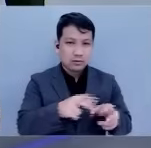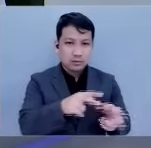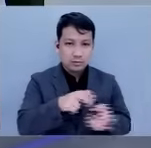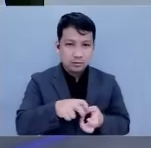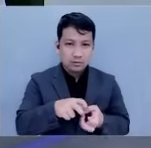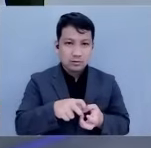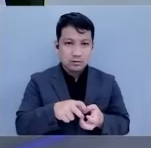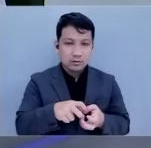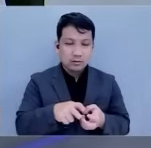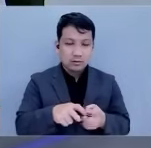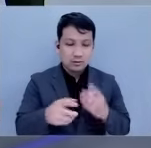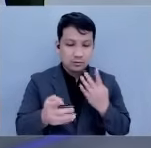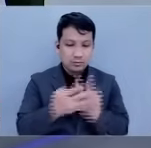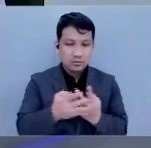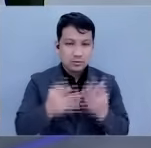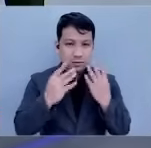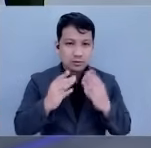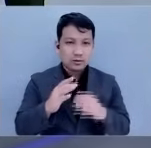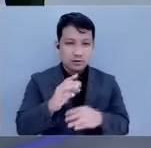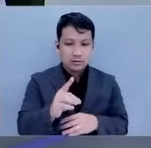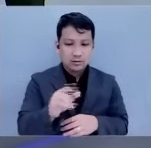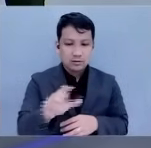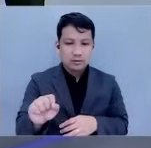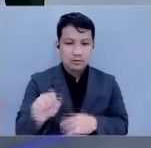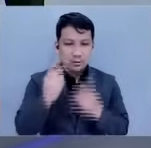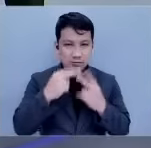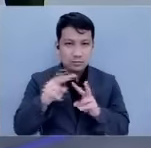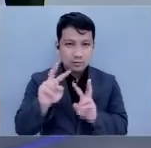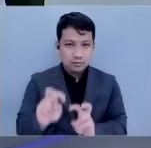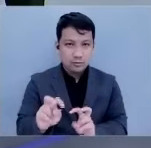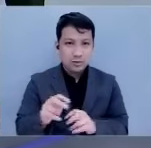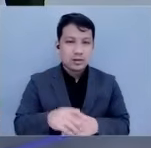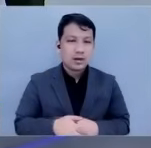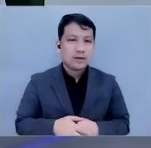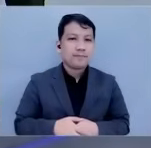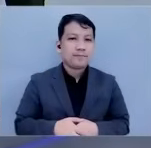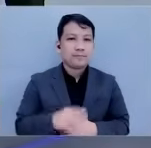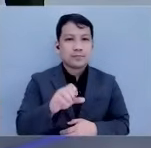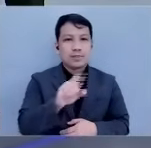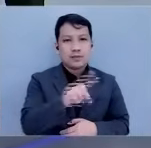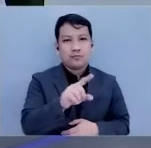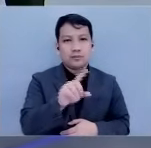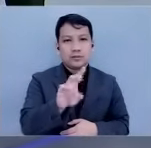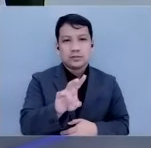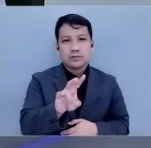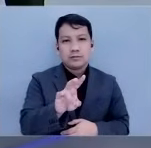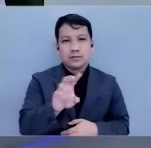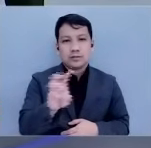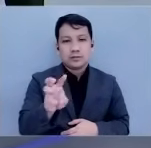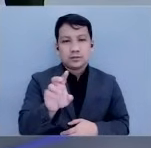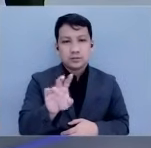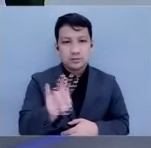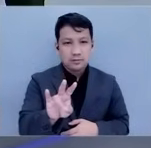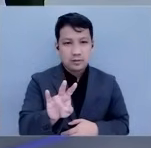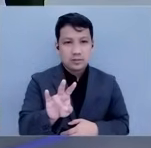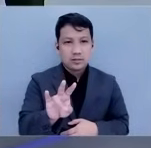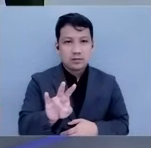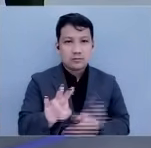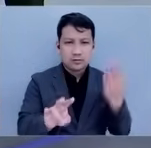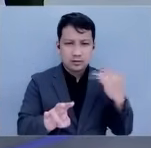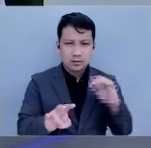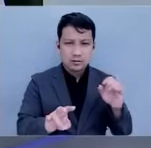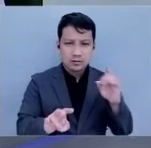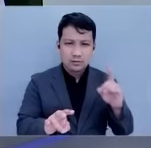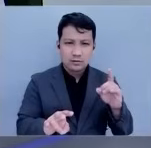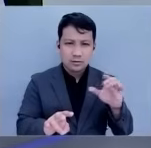Bilibid inmates. Si Dayan, ginawa rin state witness. At ang case number 167 laban kay De Lima at dating Bucor Chief